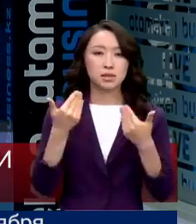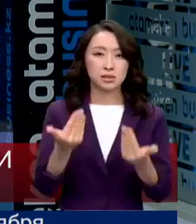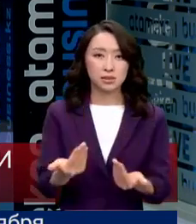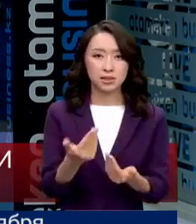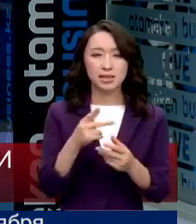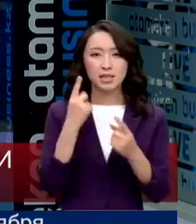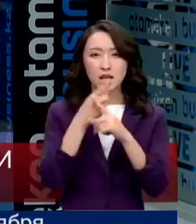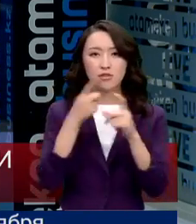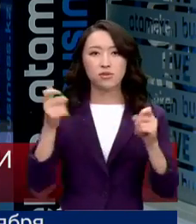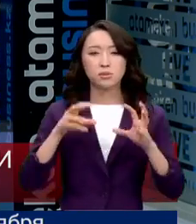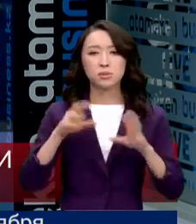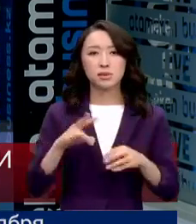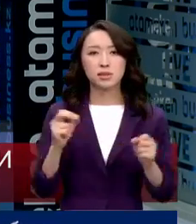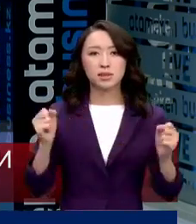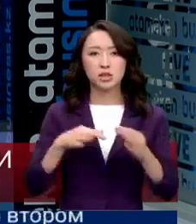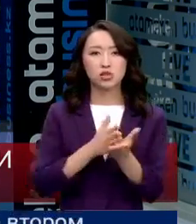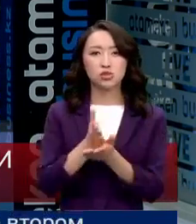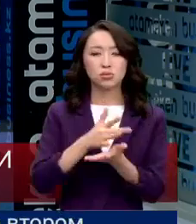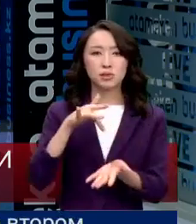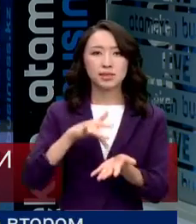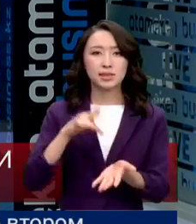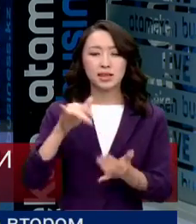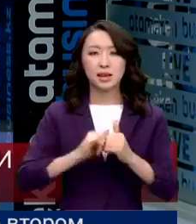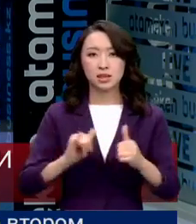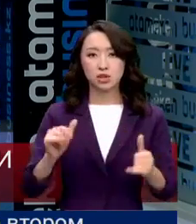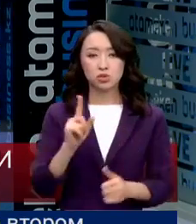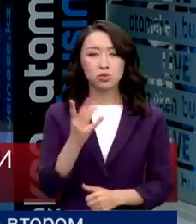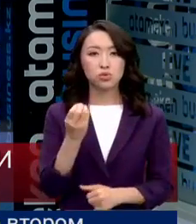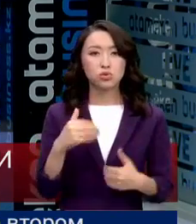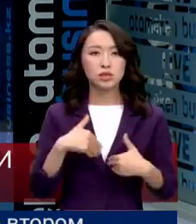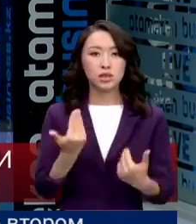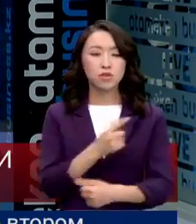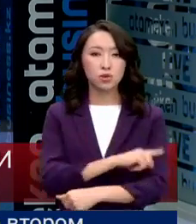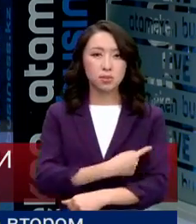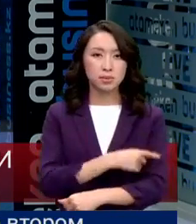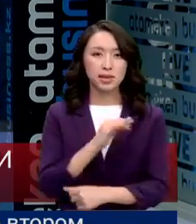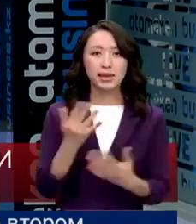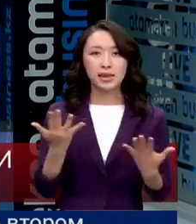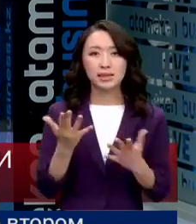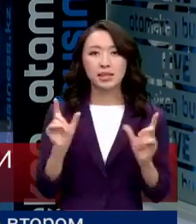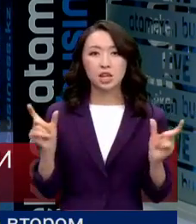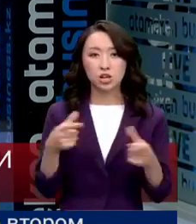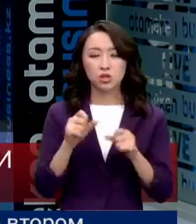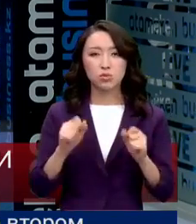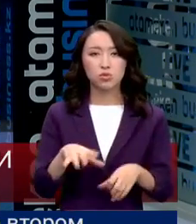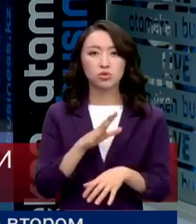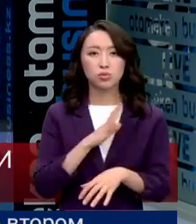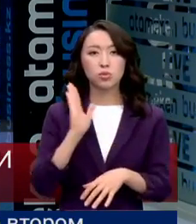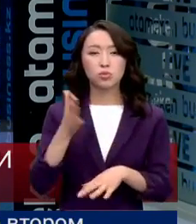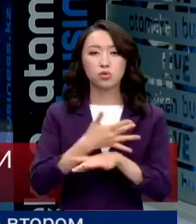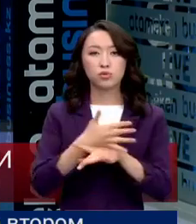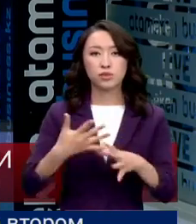заявили специалисты на брифинге в службе центральных коммуникаций. Что еще советуют медики и какие ограничения, возможно, ожидают